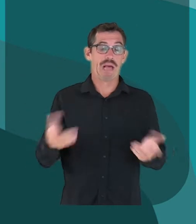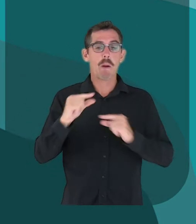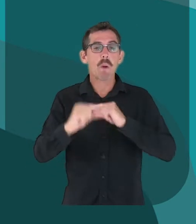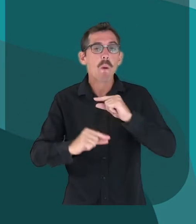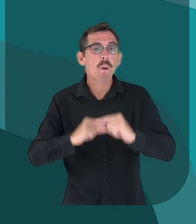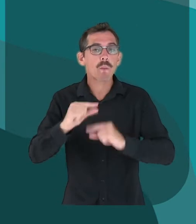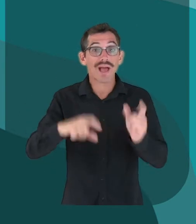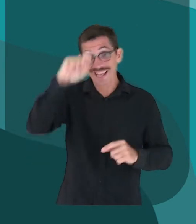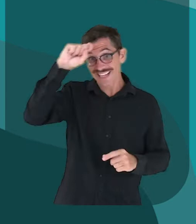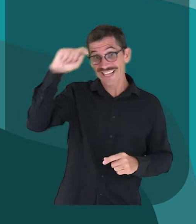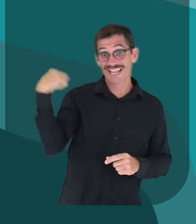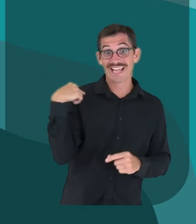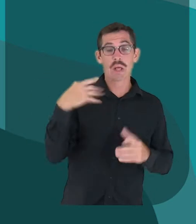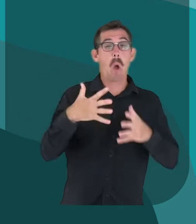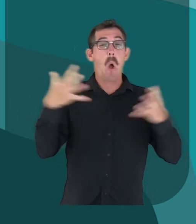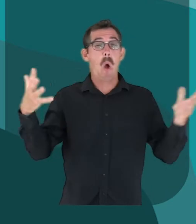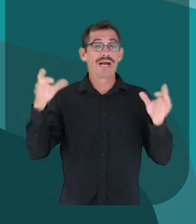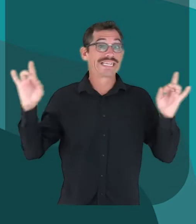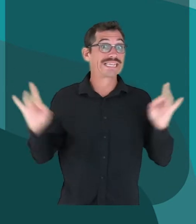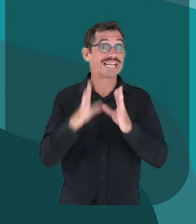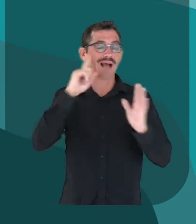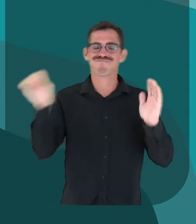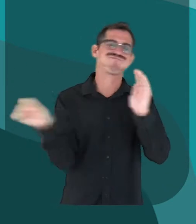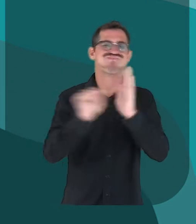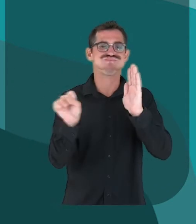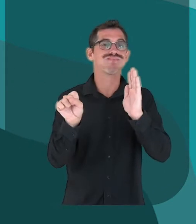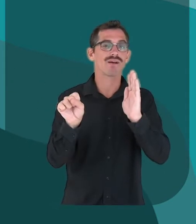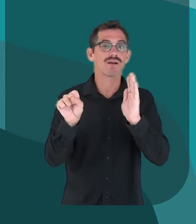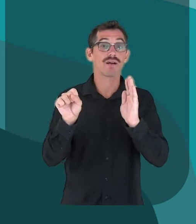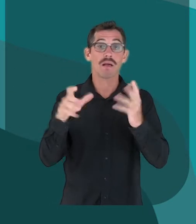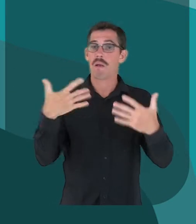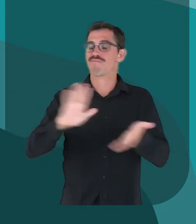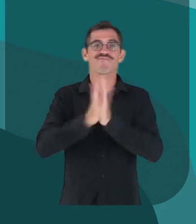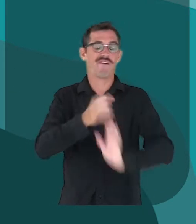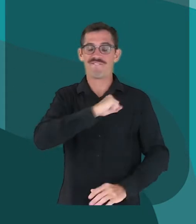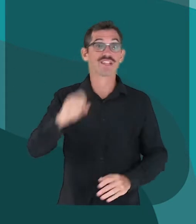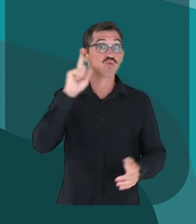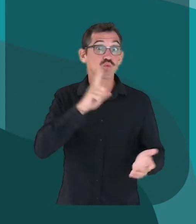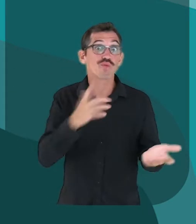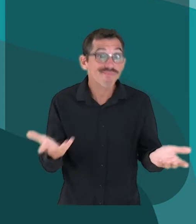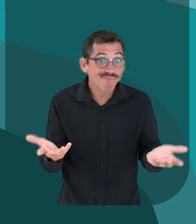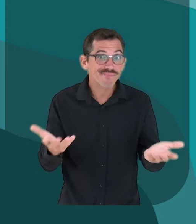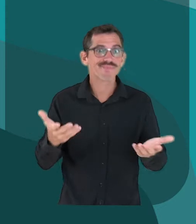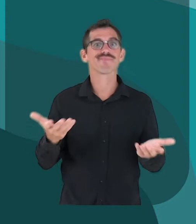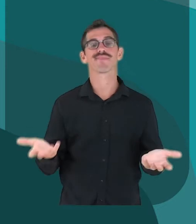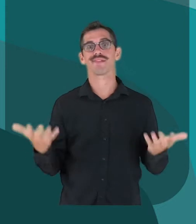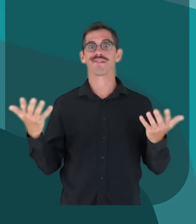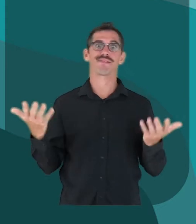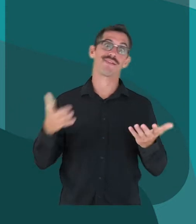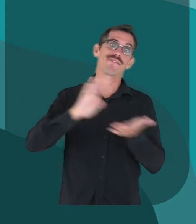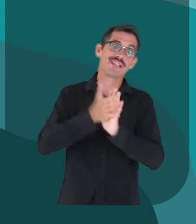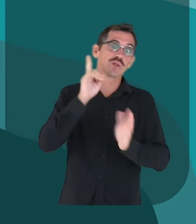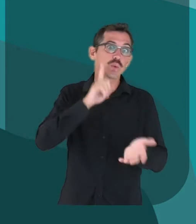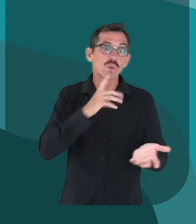c'était graduel, mais l'été dernier, j'ai eu un gros accident, une grosse commotion cérébrale, puis ça m'a laissé complètement sourd d'un coup. Puis c'est ça fait que j'ai été sourd